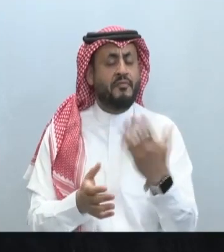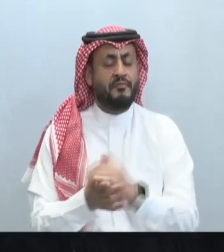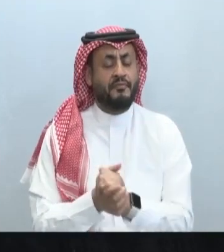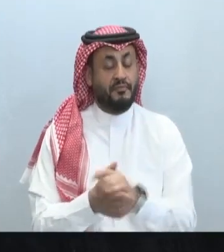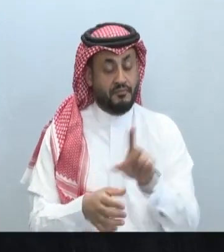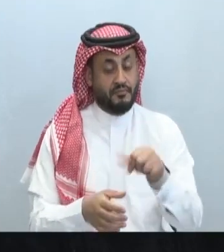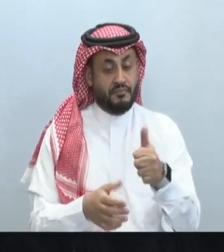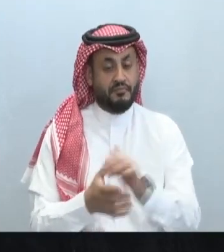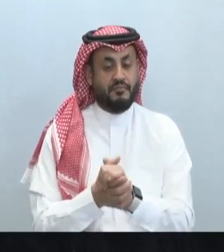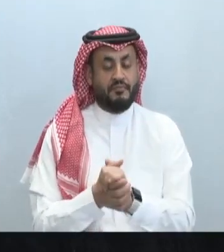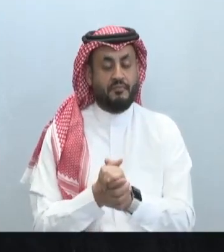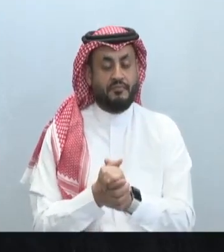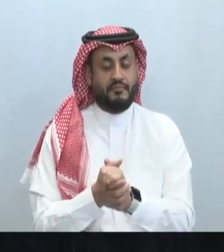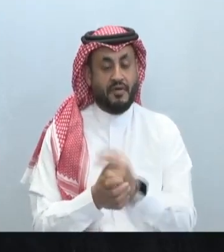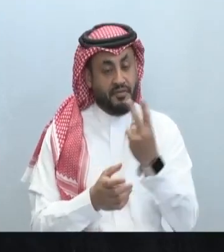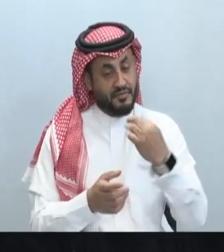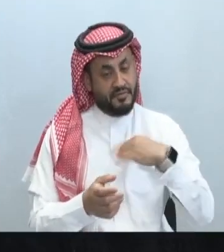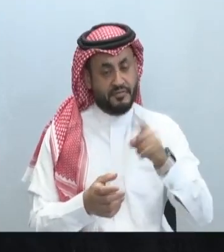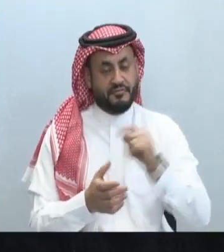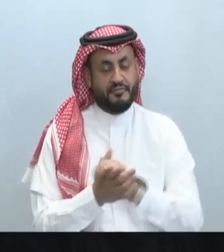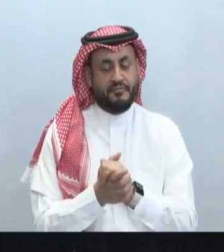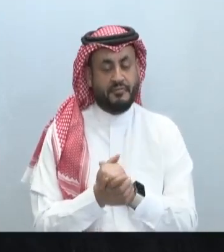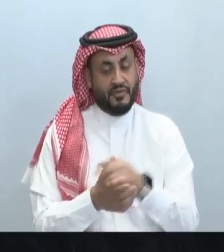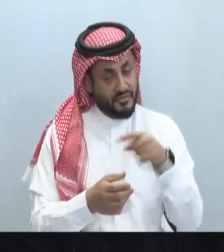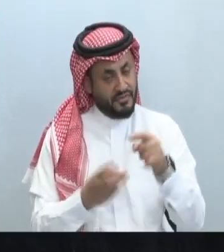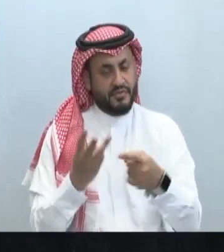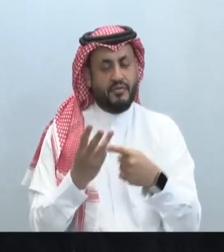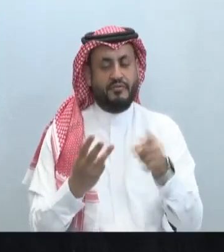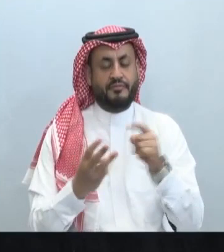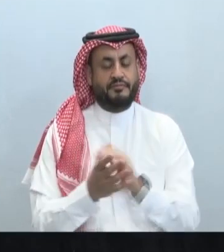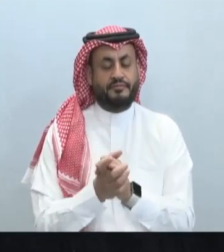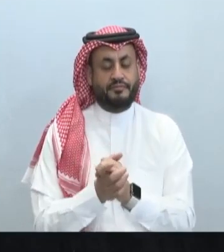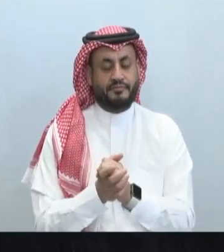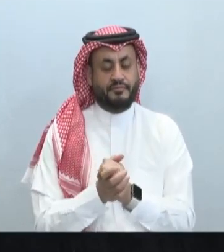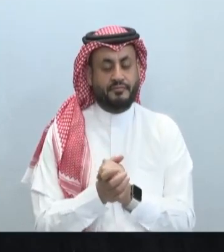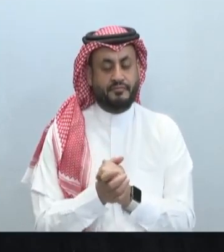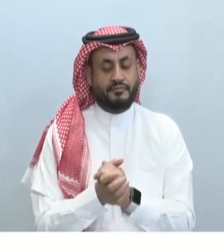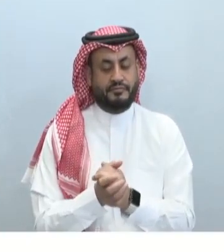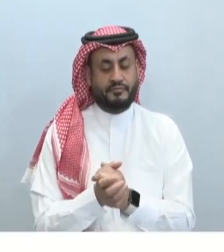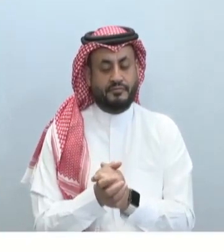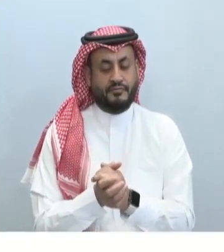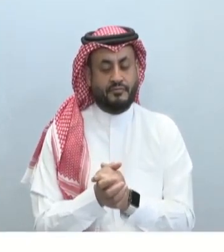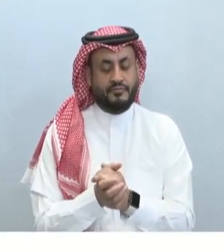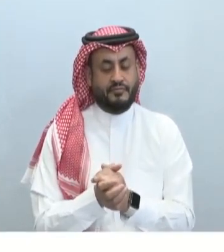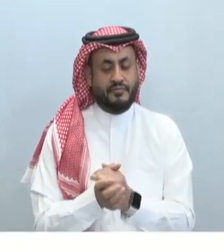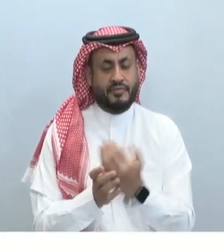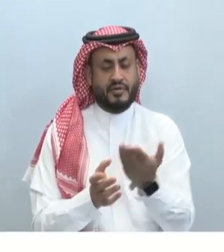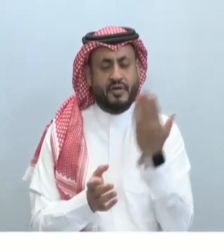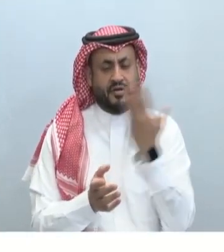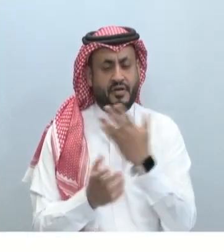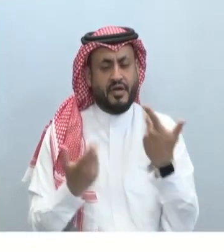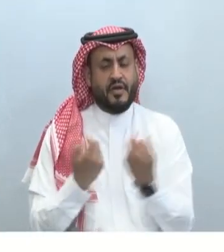احسنتم ثانيه وهذه ثالثه احسنتم والفوائد كثيره طيب دعونا